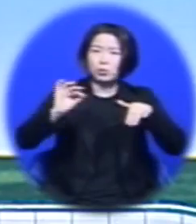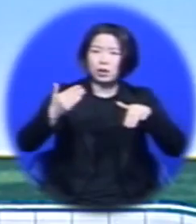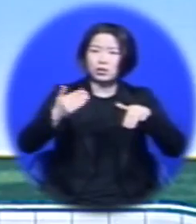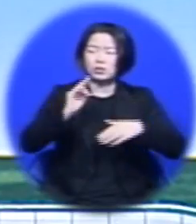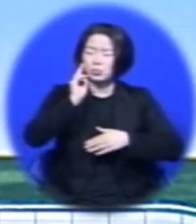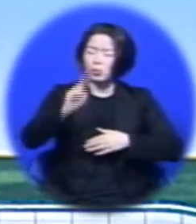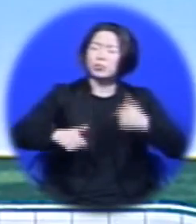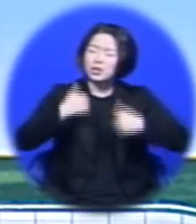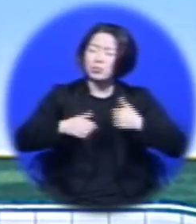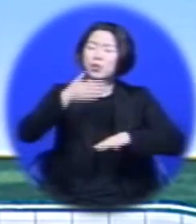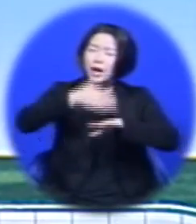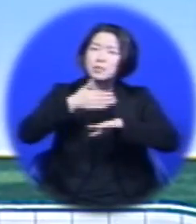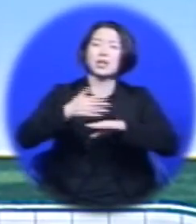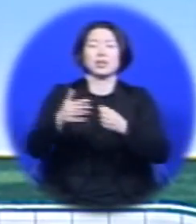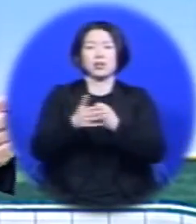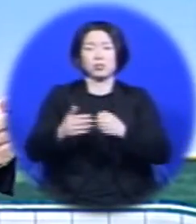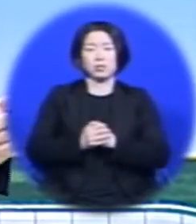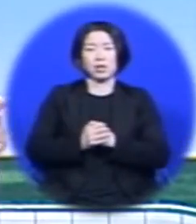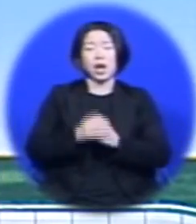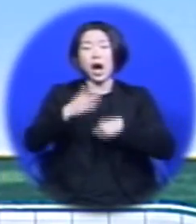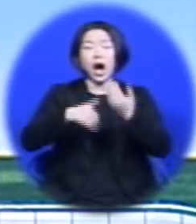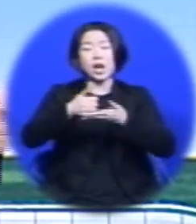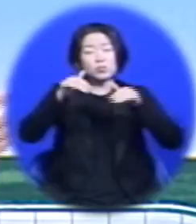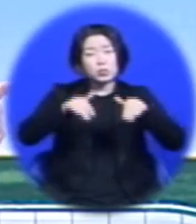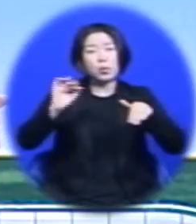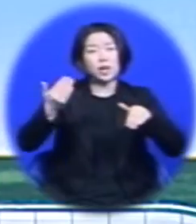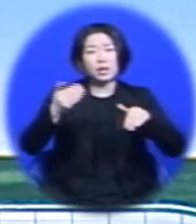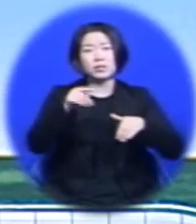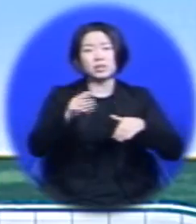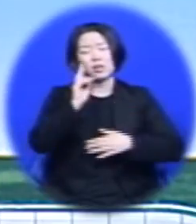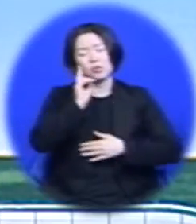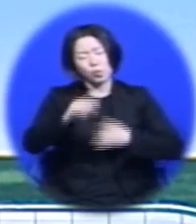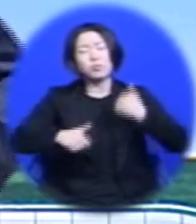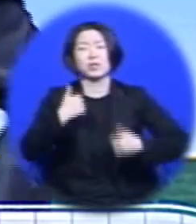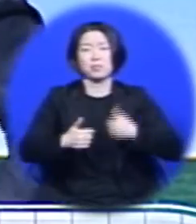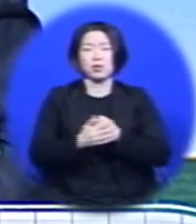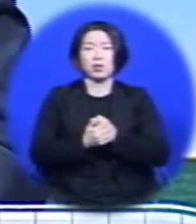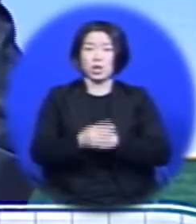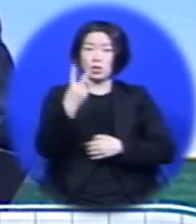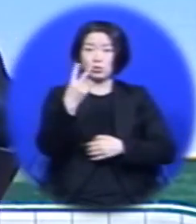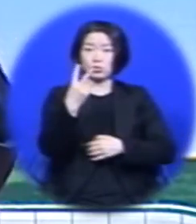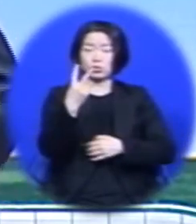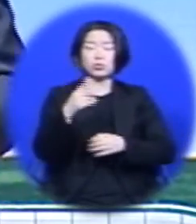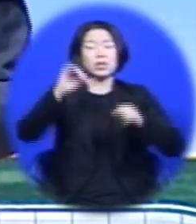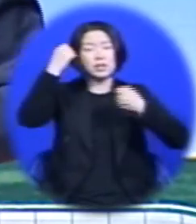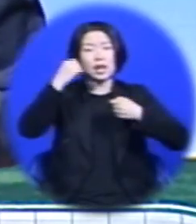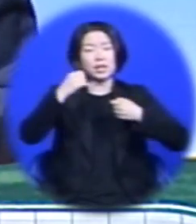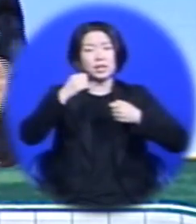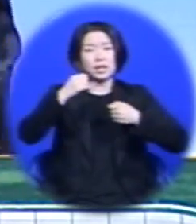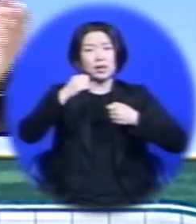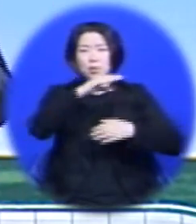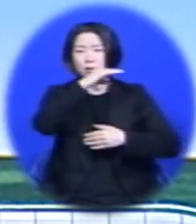때문에 하나님의 종이 되는 것이 너무 기쁜 거예요 두다리 멀쩡 하면 또 내가